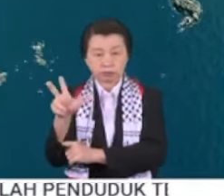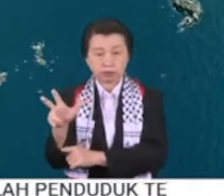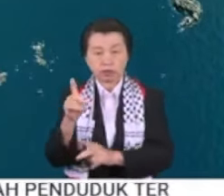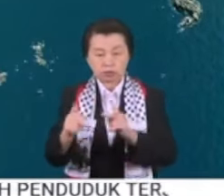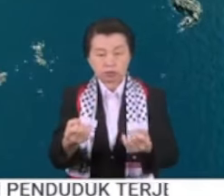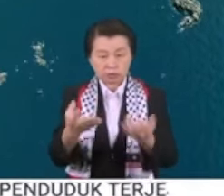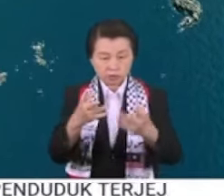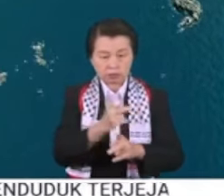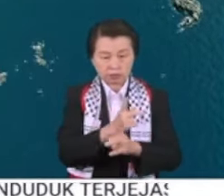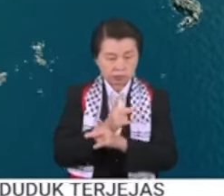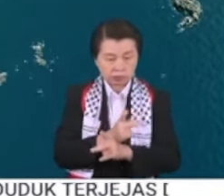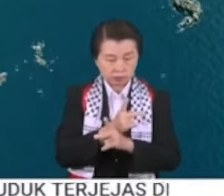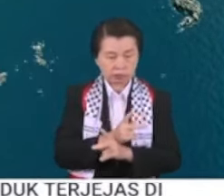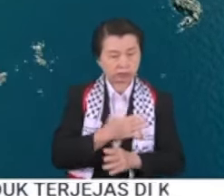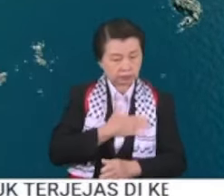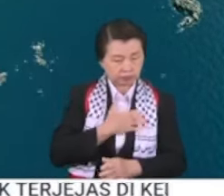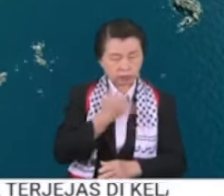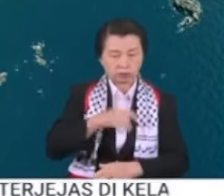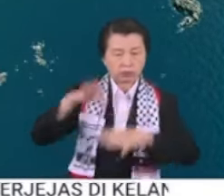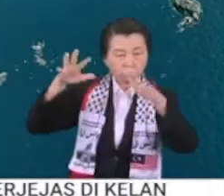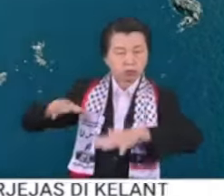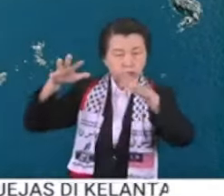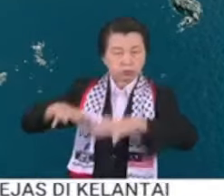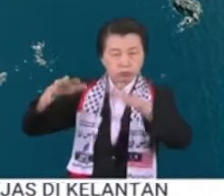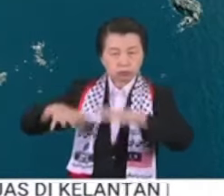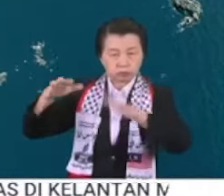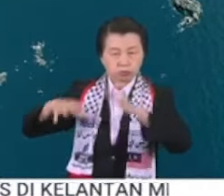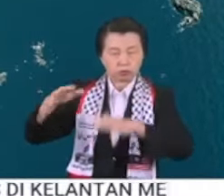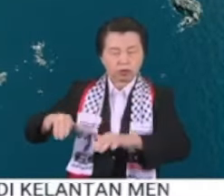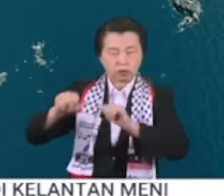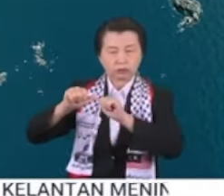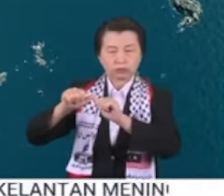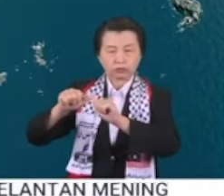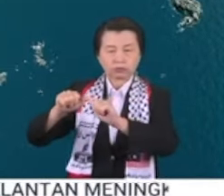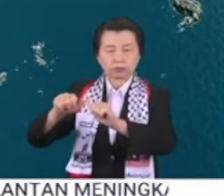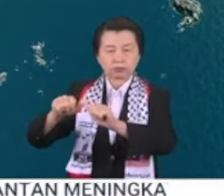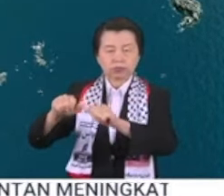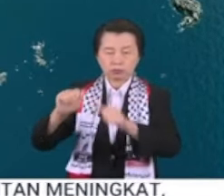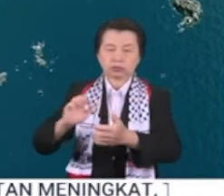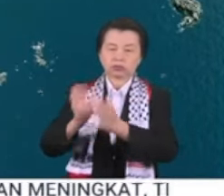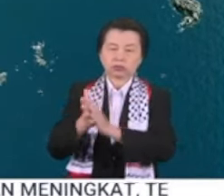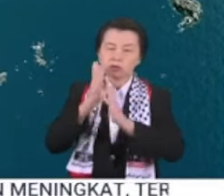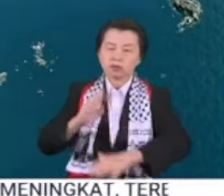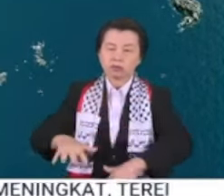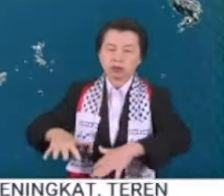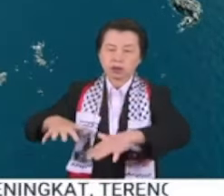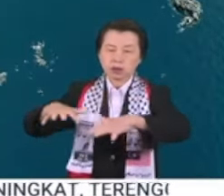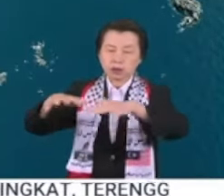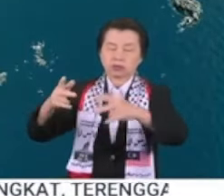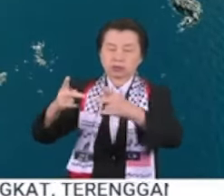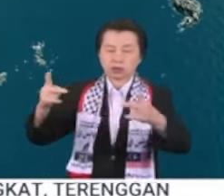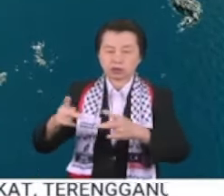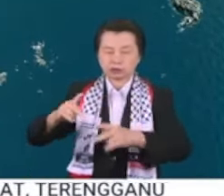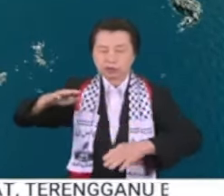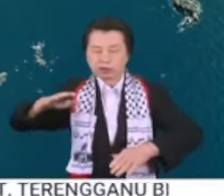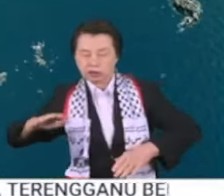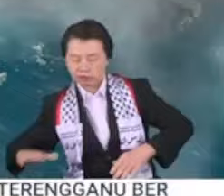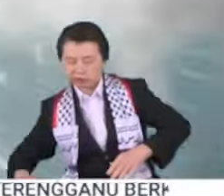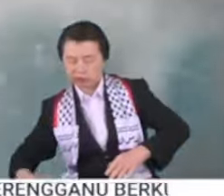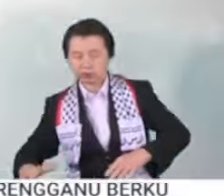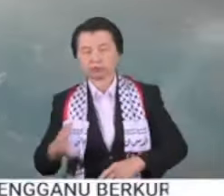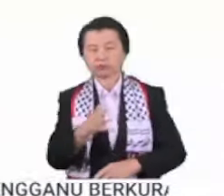ramai diarahkan sentiasa berhati-hati kerana hujan lebat yang berlaku secara berterusan boleh menyebabkan banjir di kawasan berkedudukan rendah.